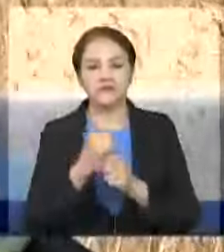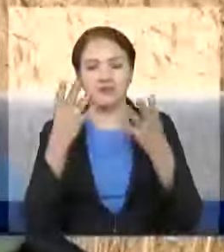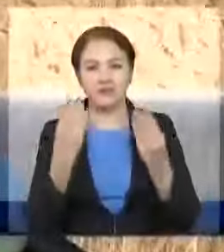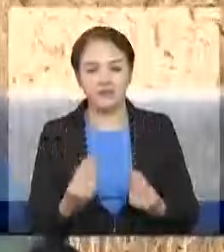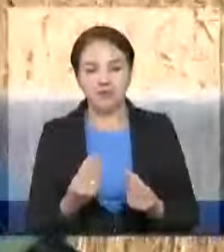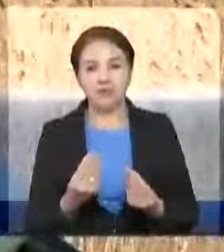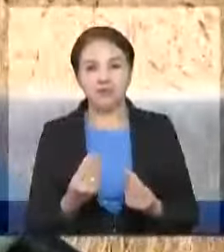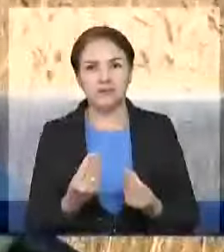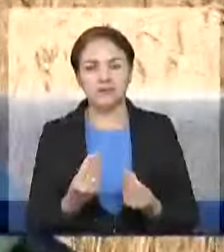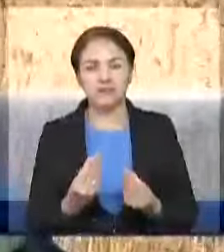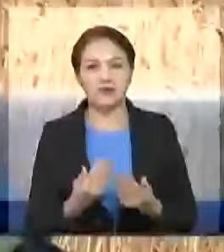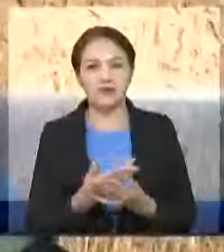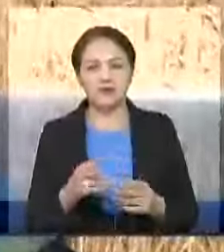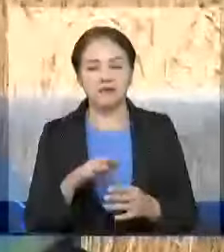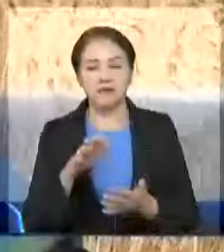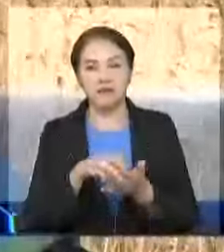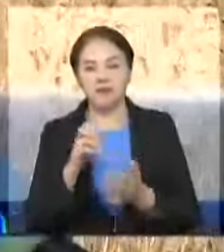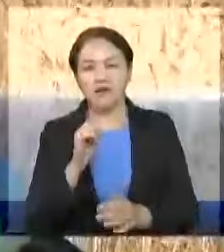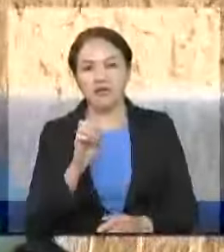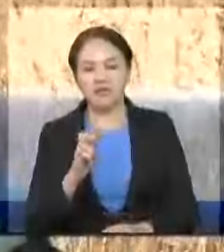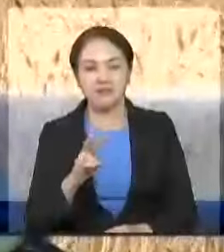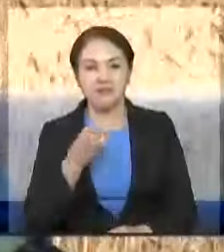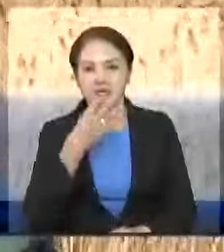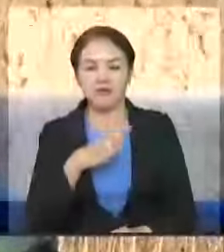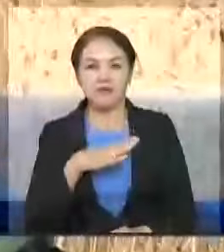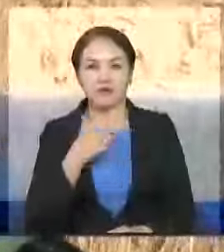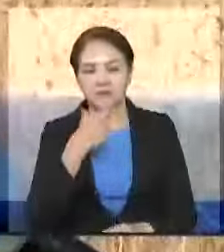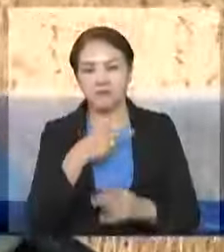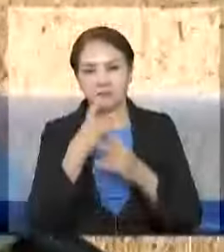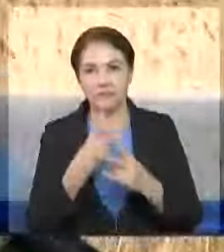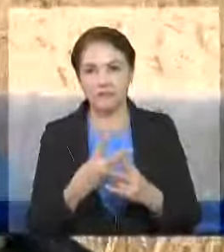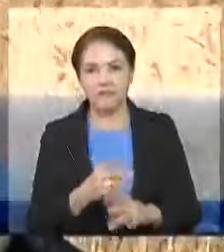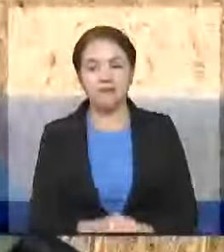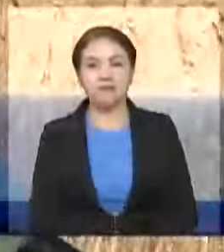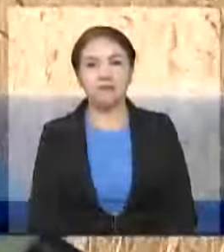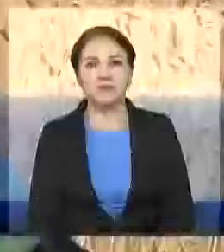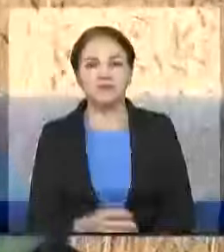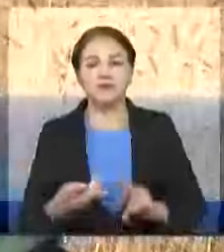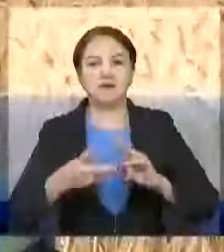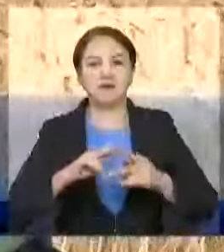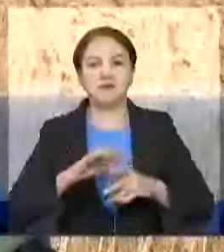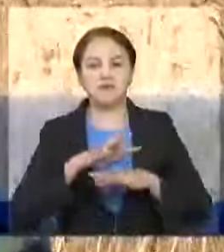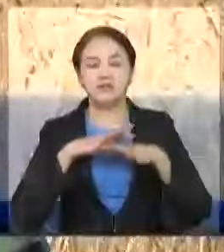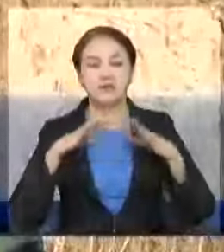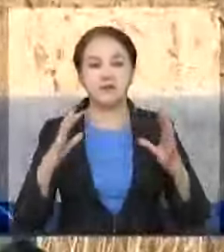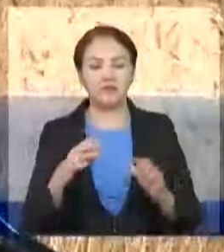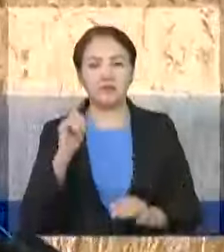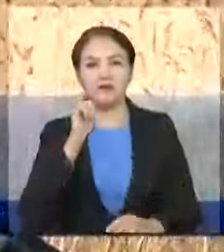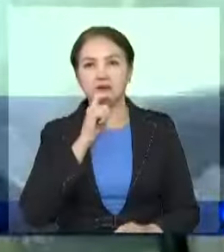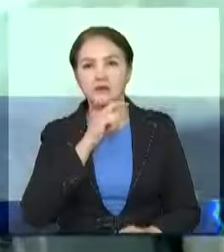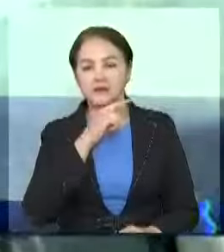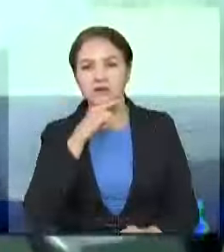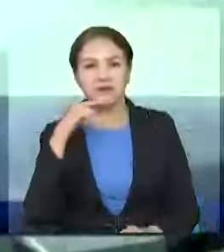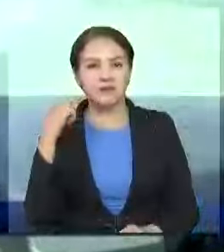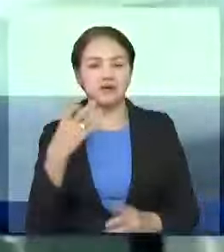работаем. Эти комбайны как бы хорошо себя показывают. Заменяют намного больше, чем российские комбайны.